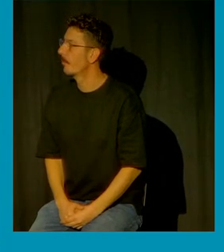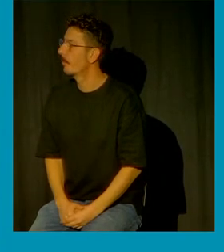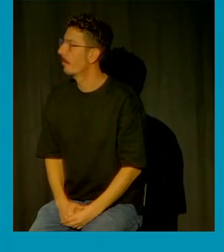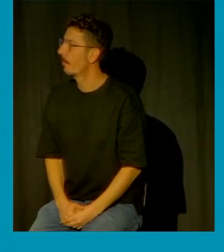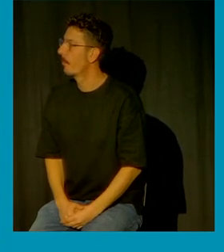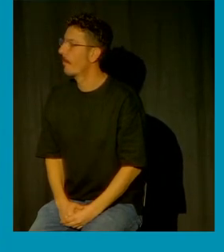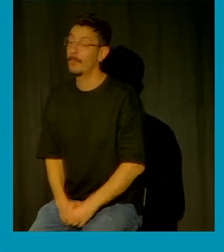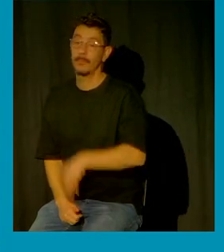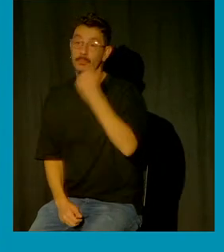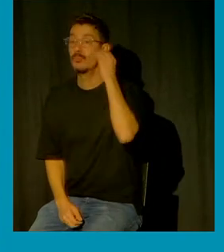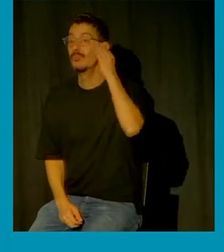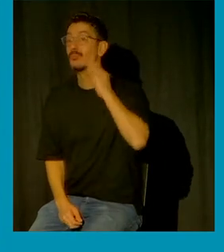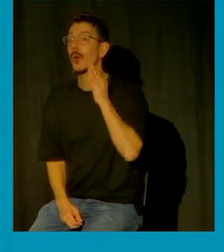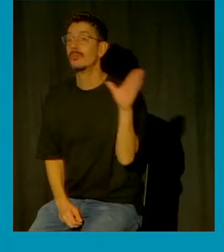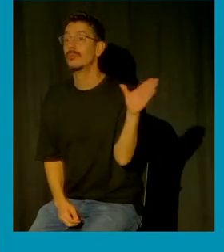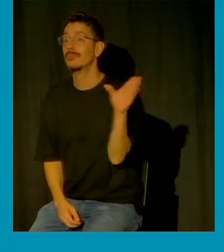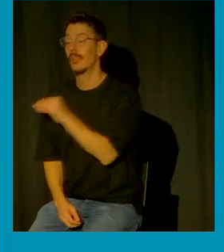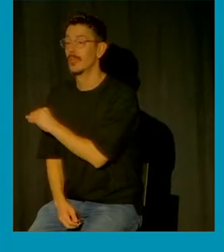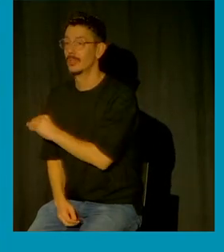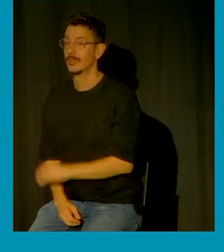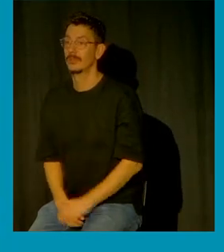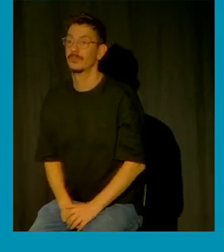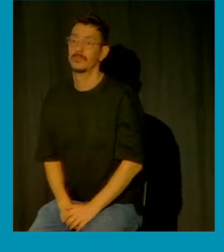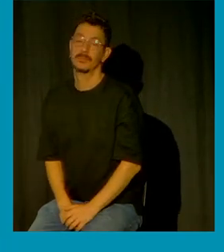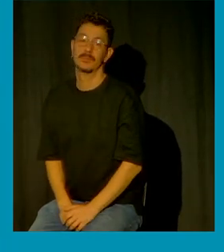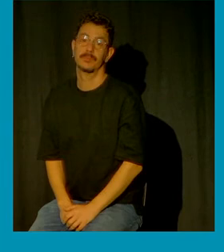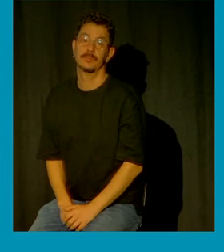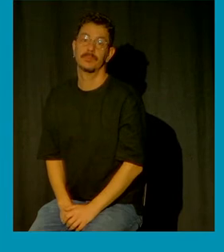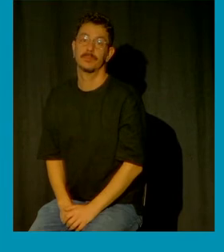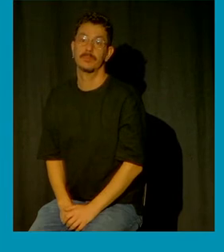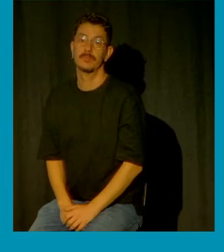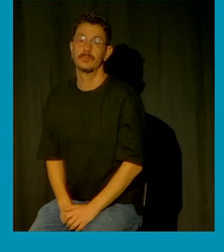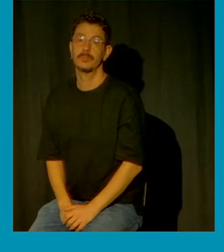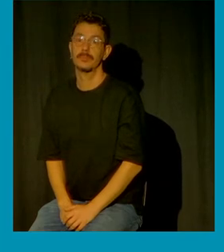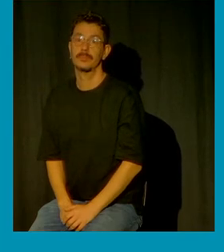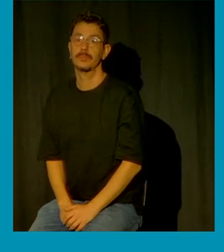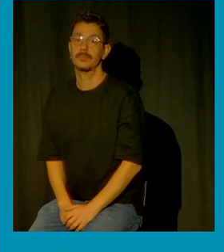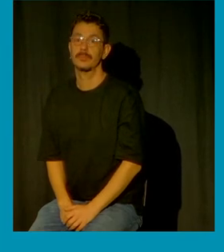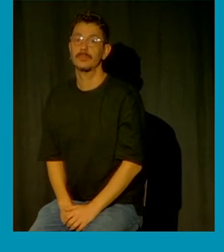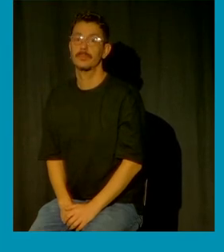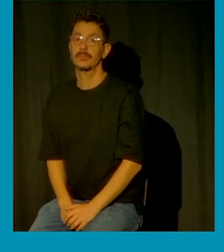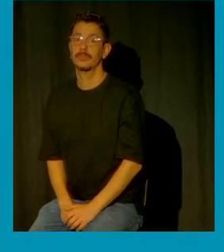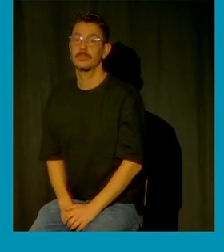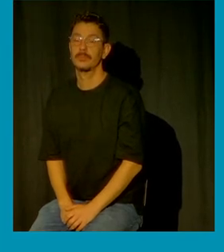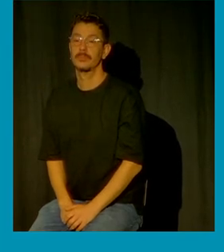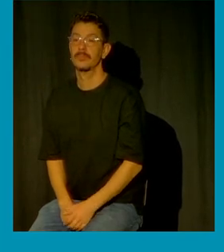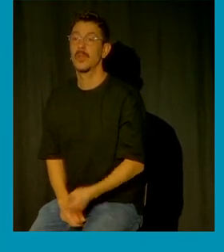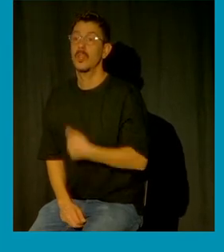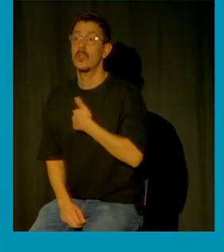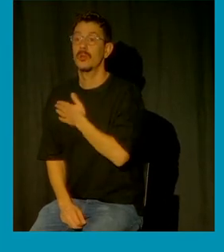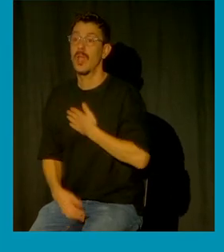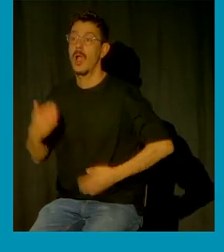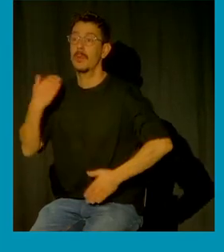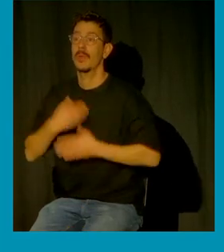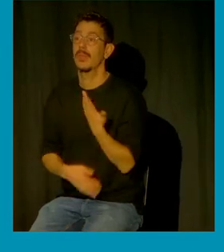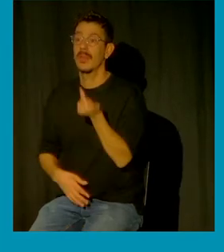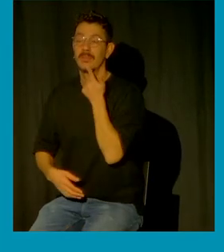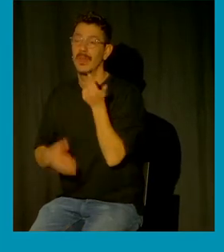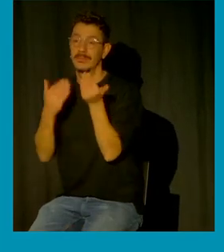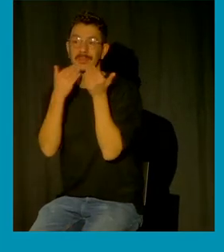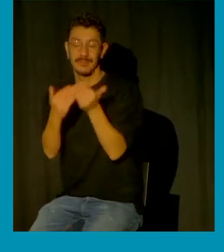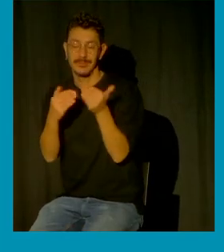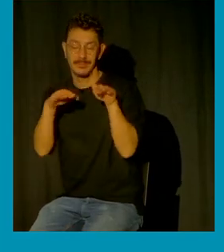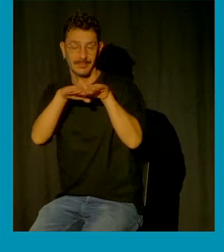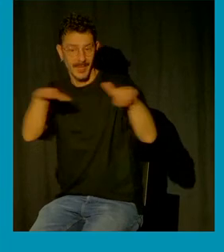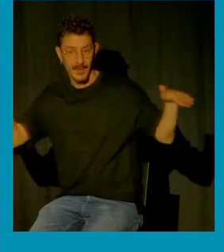Molt bon dia a totes i a tots permeteu-me començar fent un agraïment a la plataforma unitària